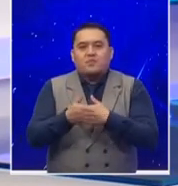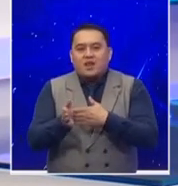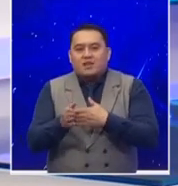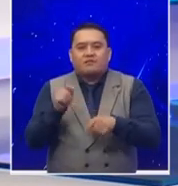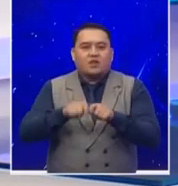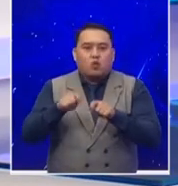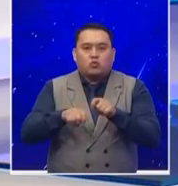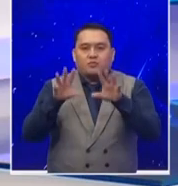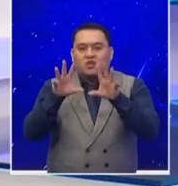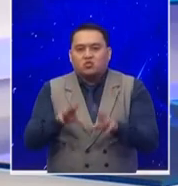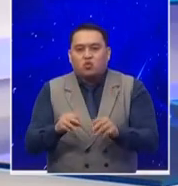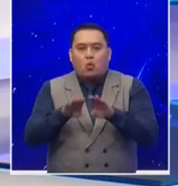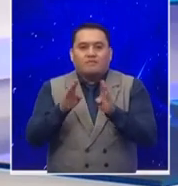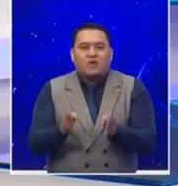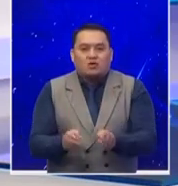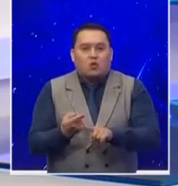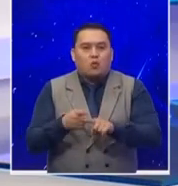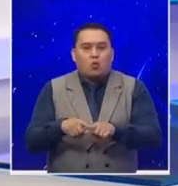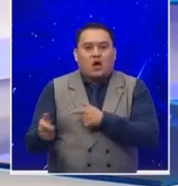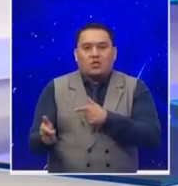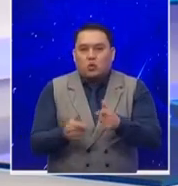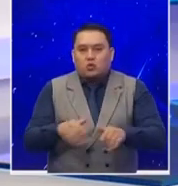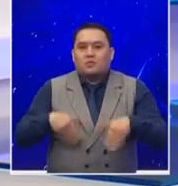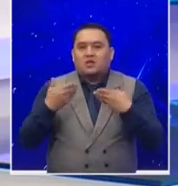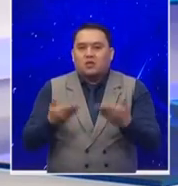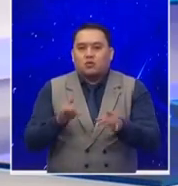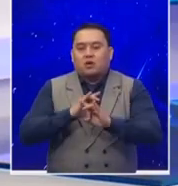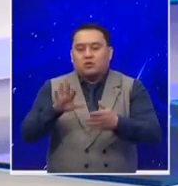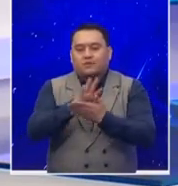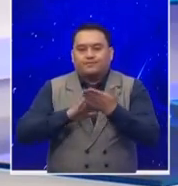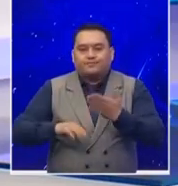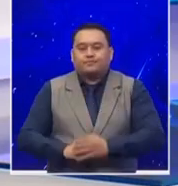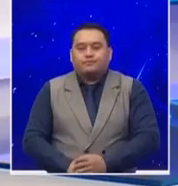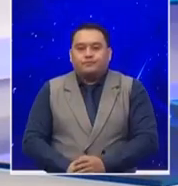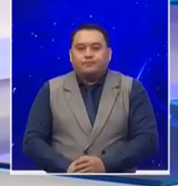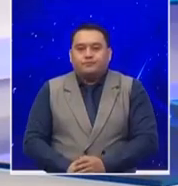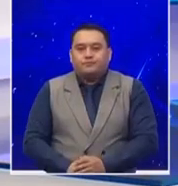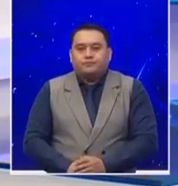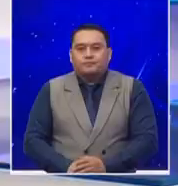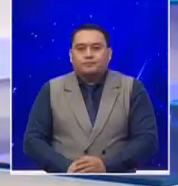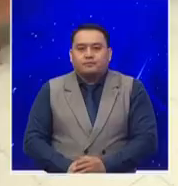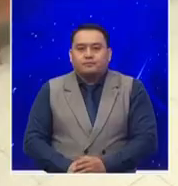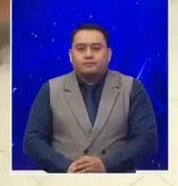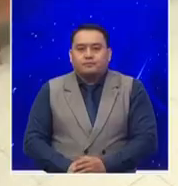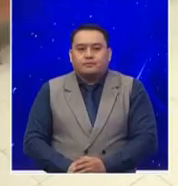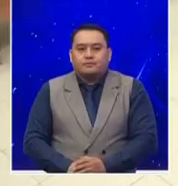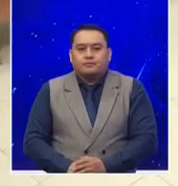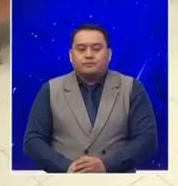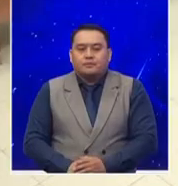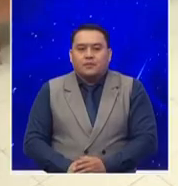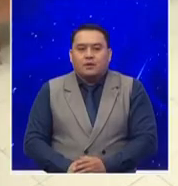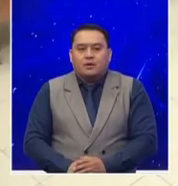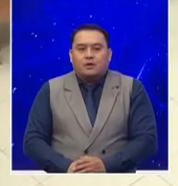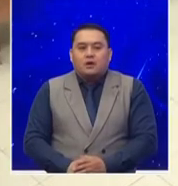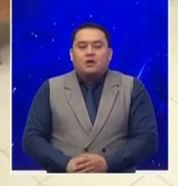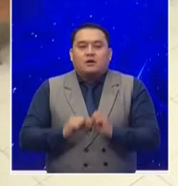средств пожаротушения. Насколько избирательные пункты готовы к предстоящим выборам, расскажет Дамир Анитов. Учитывая